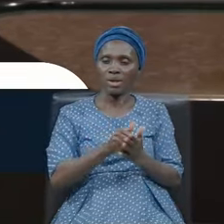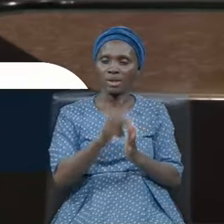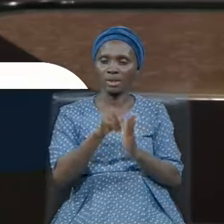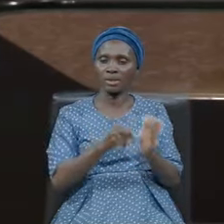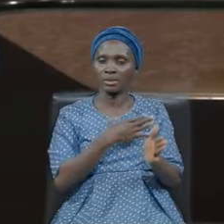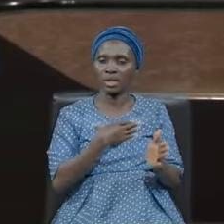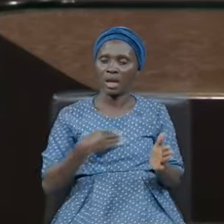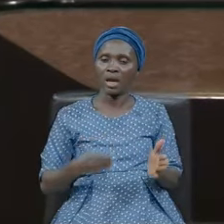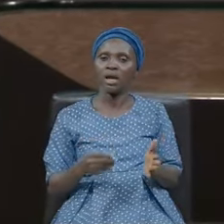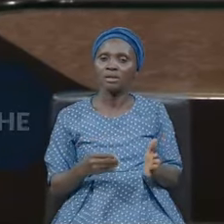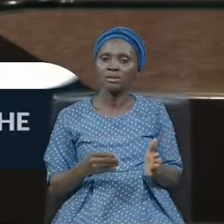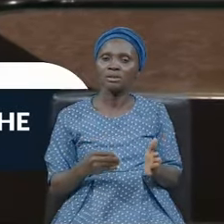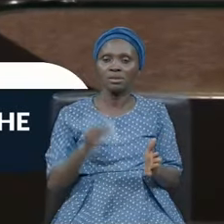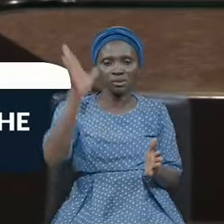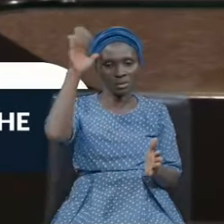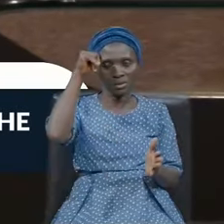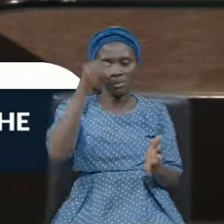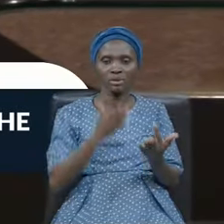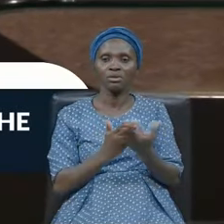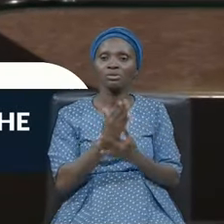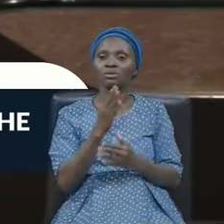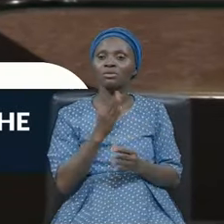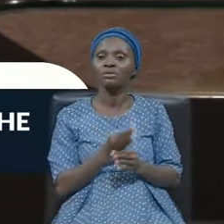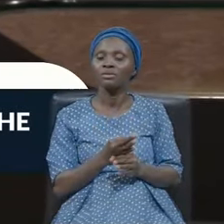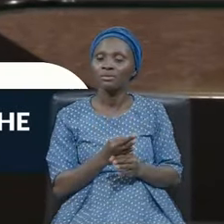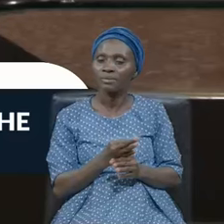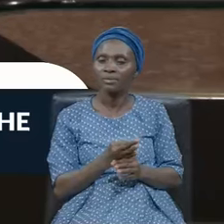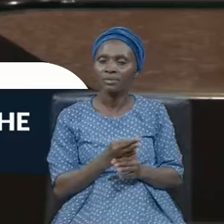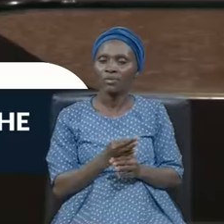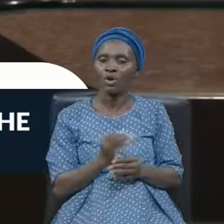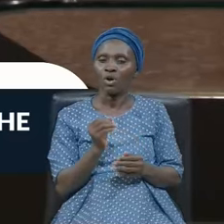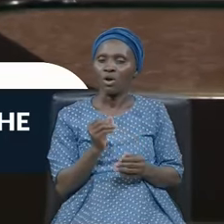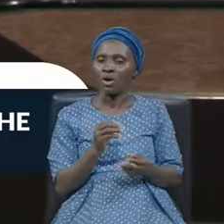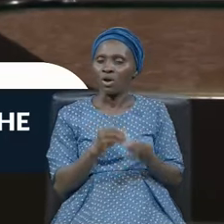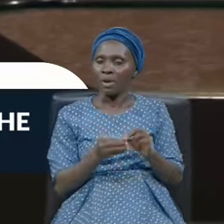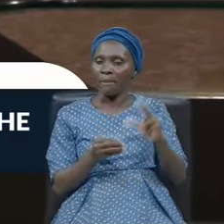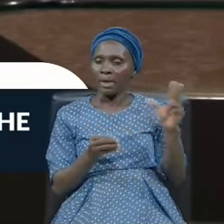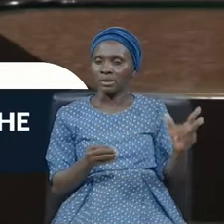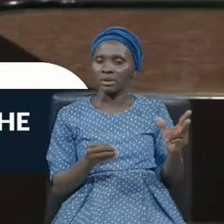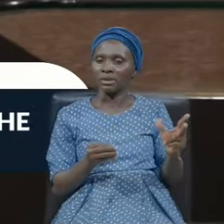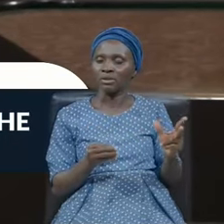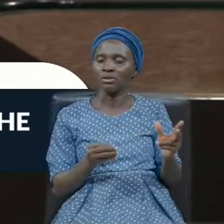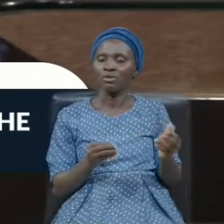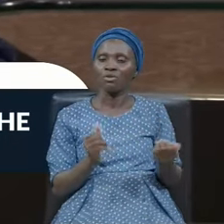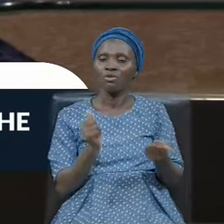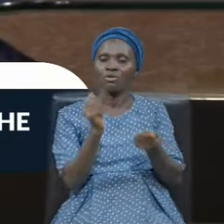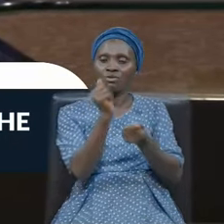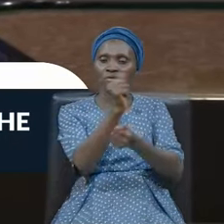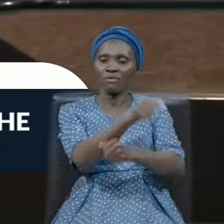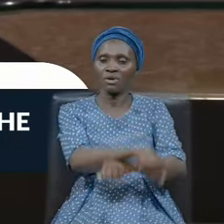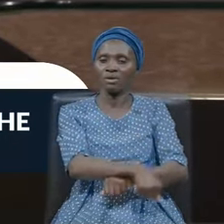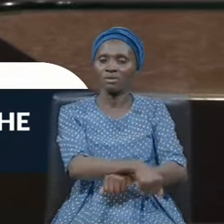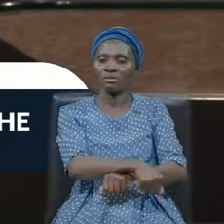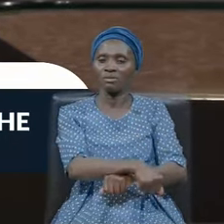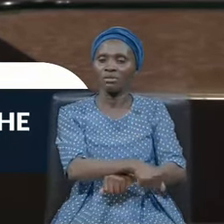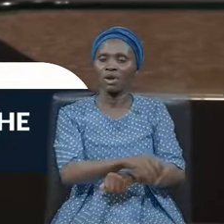et la foi. 2. Inverser l'errance des autres dans le désert par la